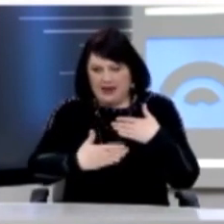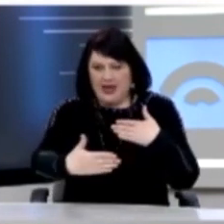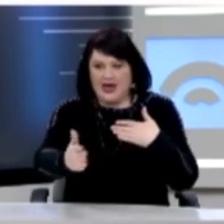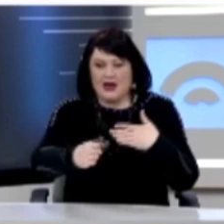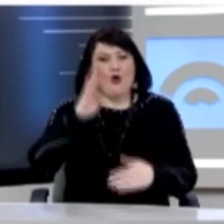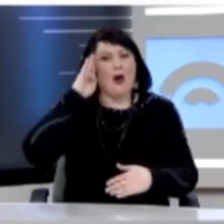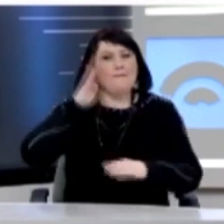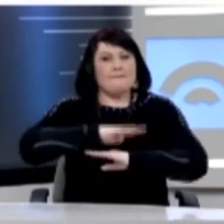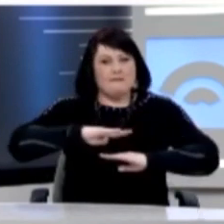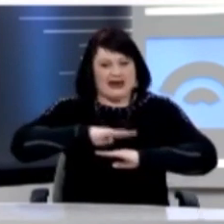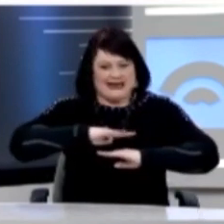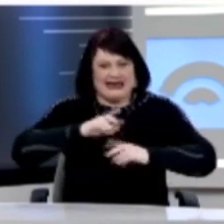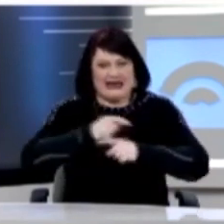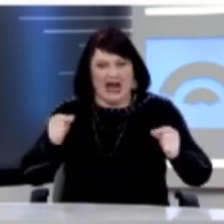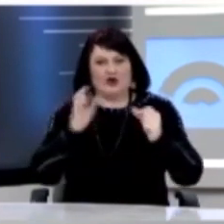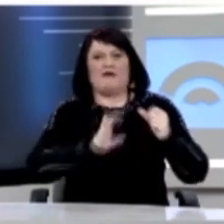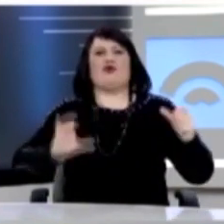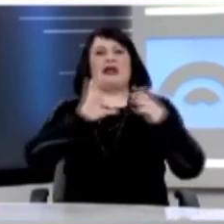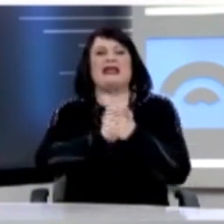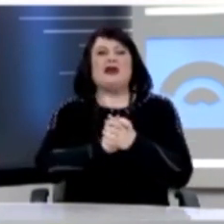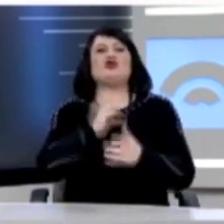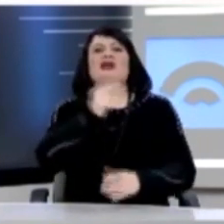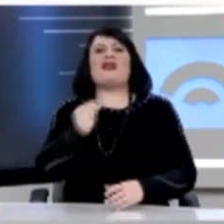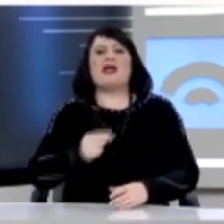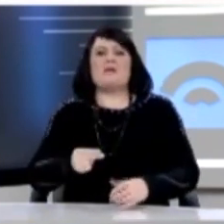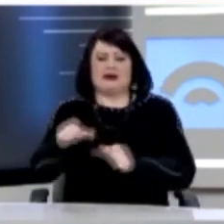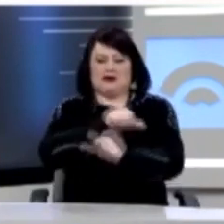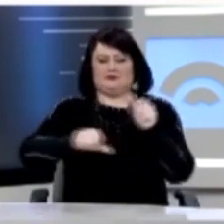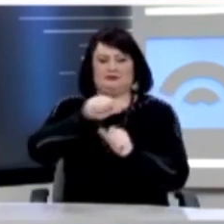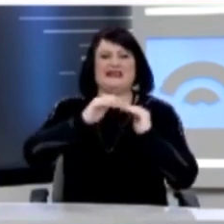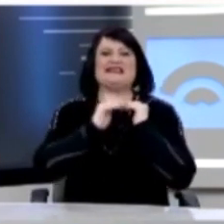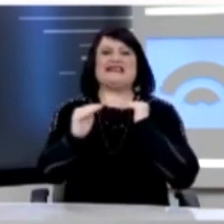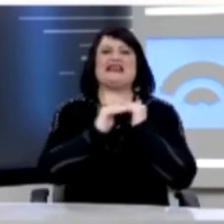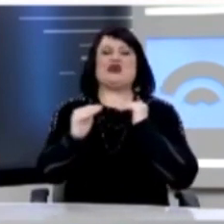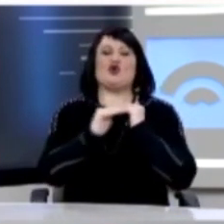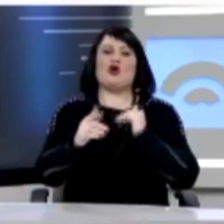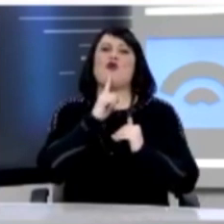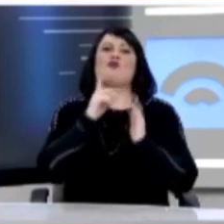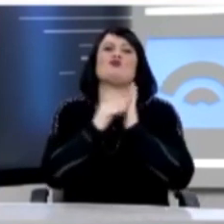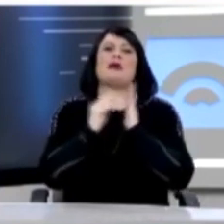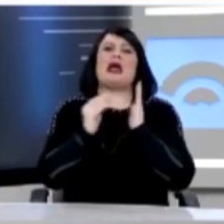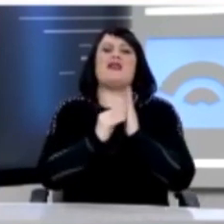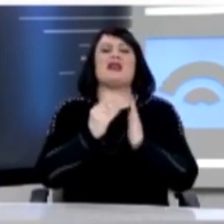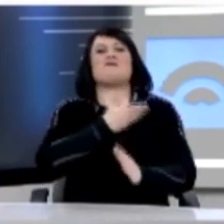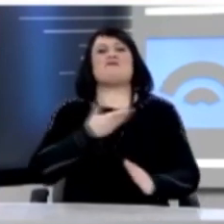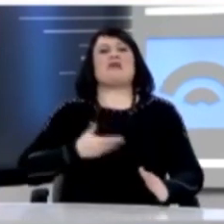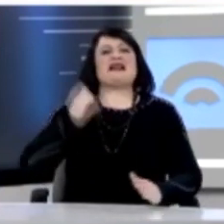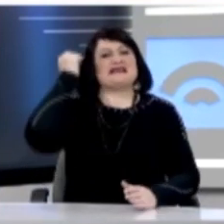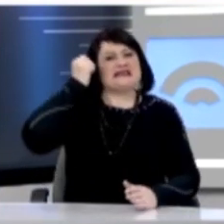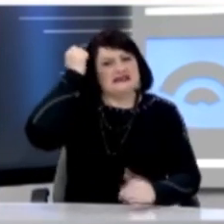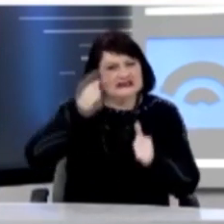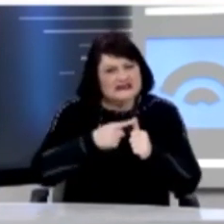ΗΠΑ, ΝΑΤΟ, Ευρωπαϊκή Ένωση ανοίγουν ζητήματα αλλαγής συνόρων στα Βαλκάνια, όπως μεταξύ Σερβίας,